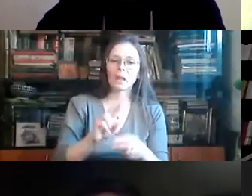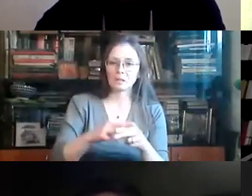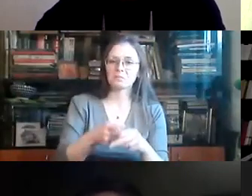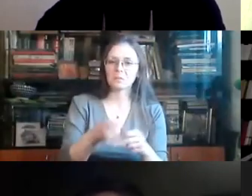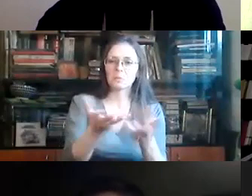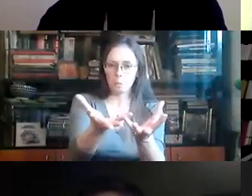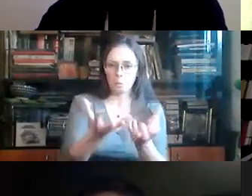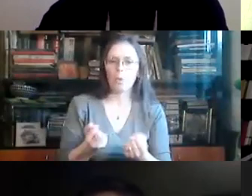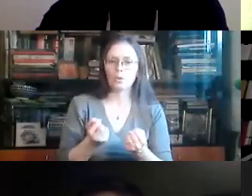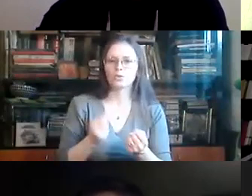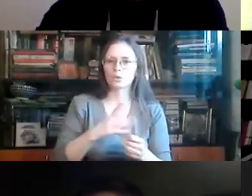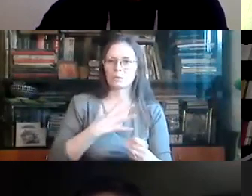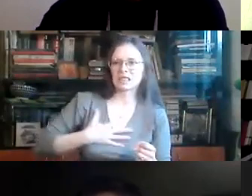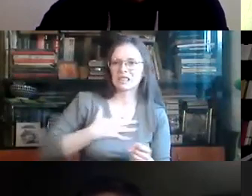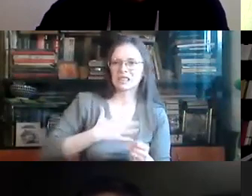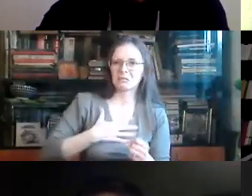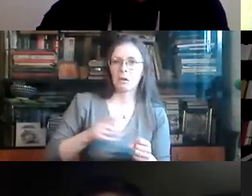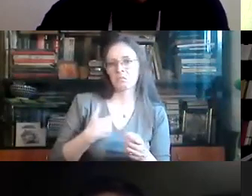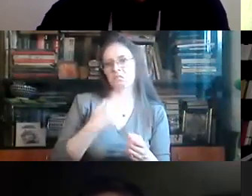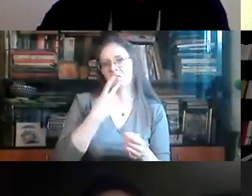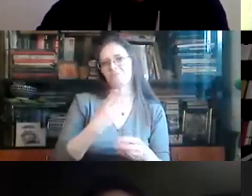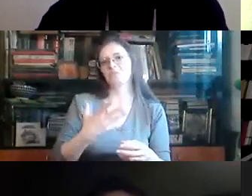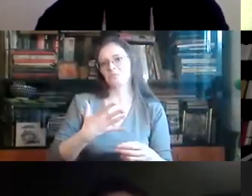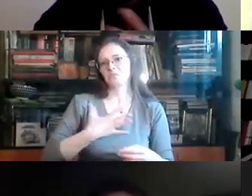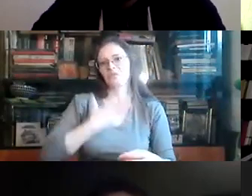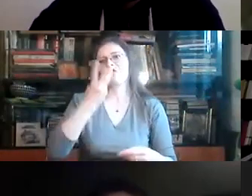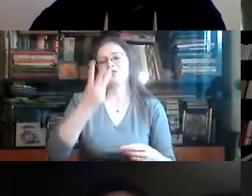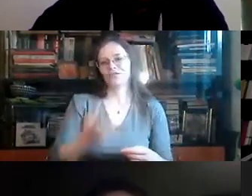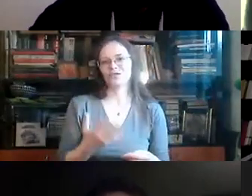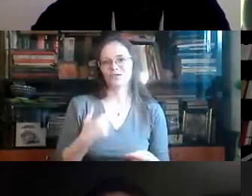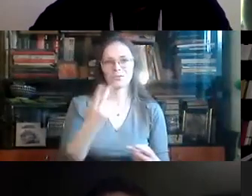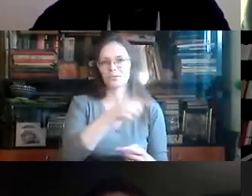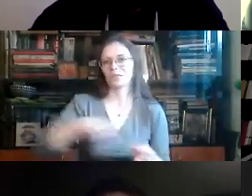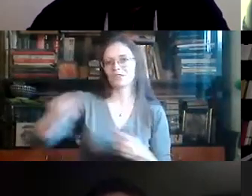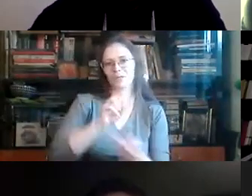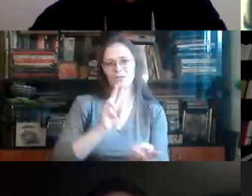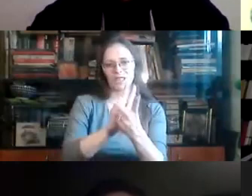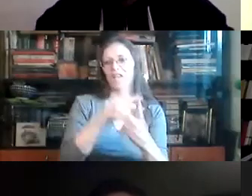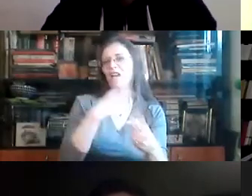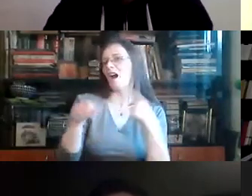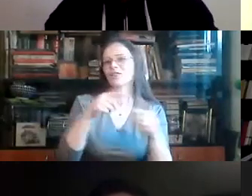мы встретились с такой широкой, да, компанией, разные